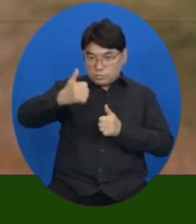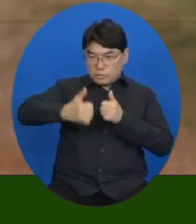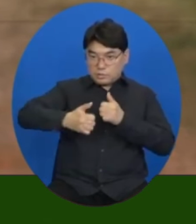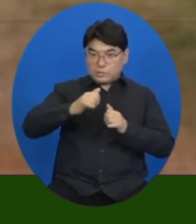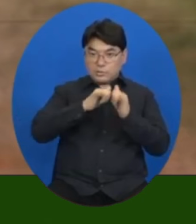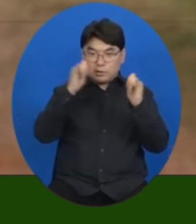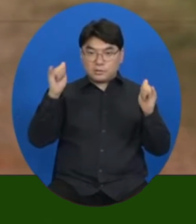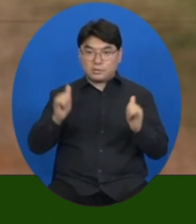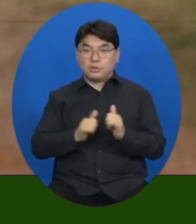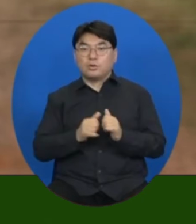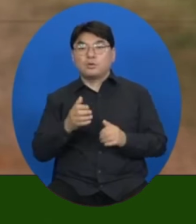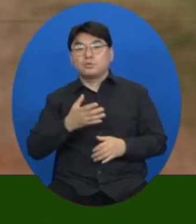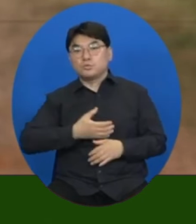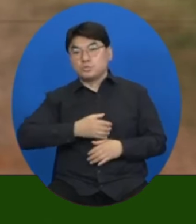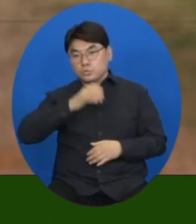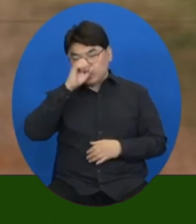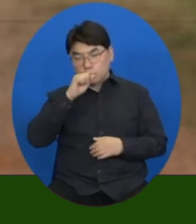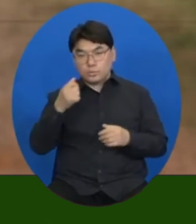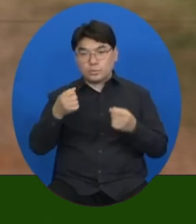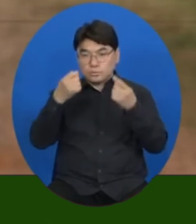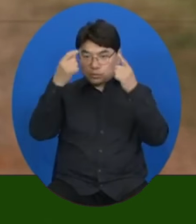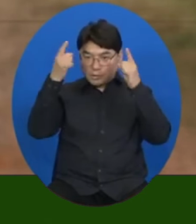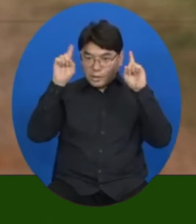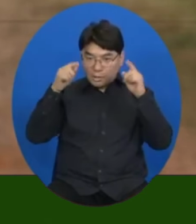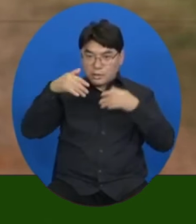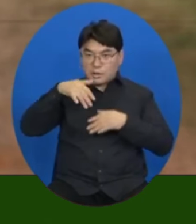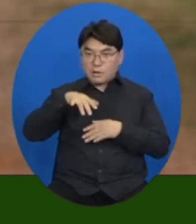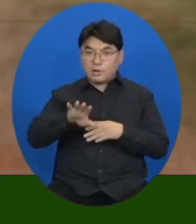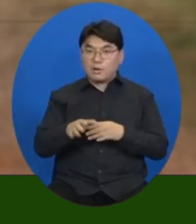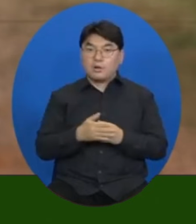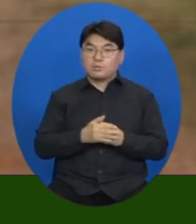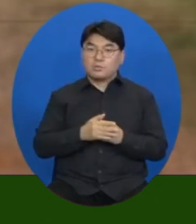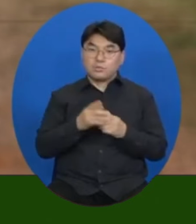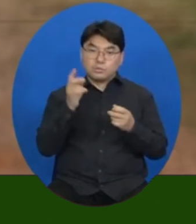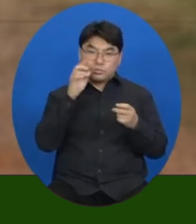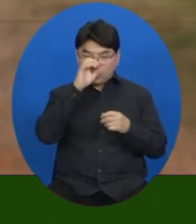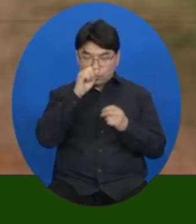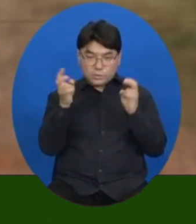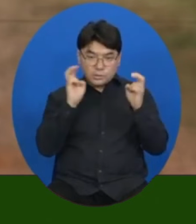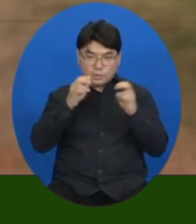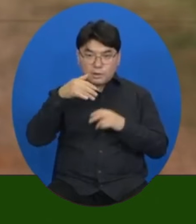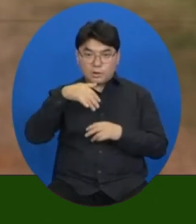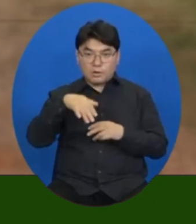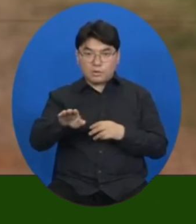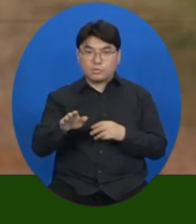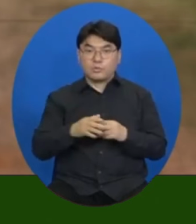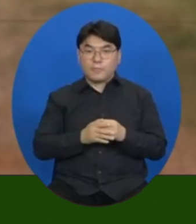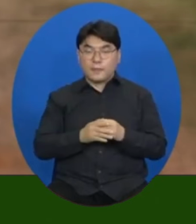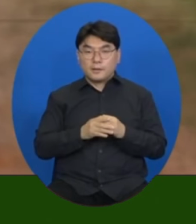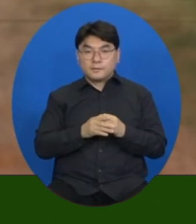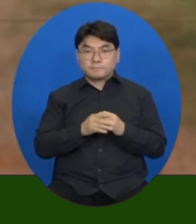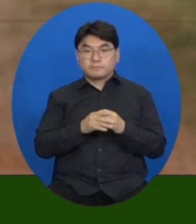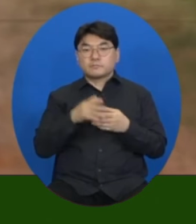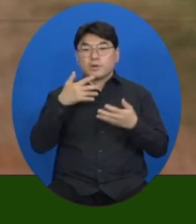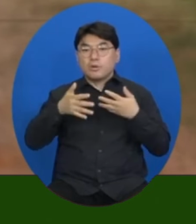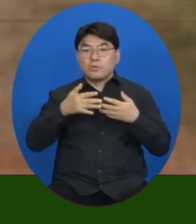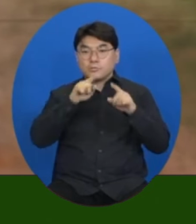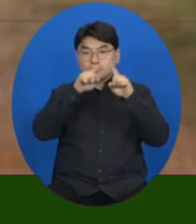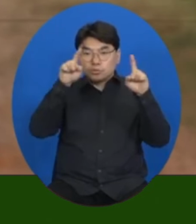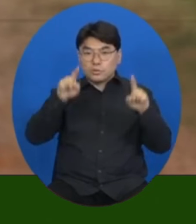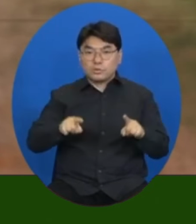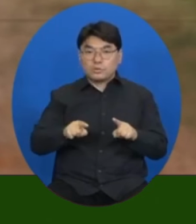대학가고 싶고 좋 과 높은 연봉 받으며 좋은 스펙을 가지고 이력서에 좀 여러 가지를 많이 적고 싶을